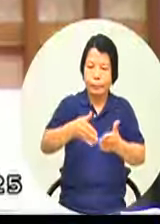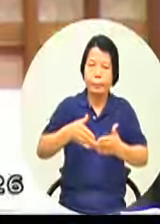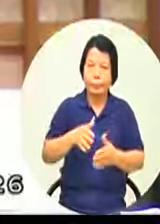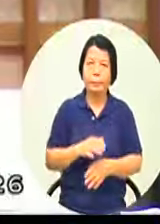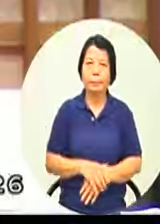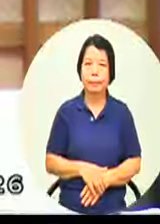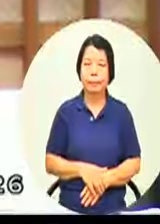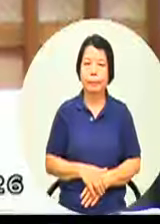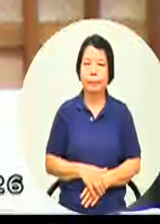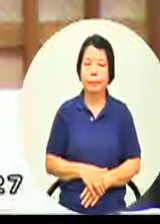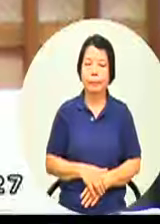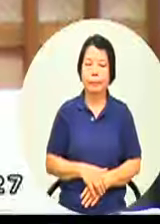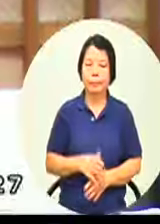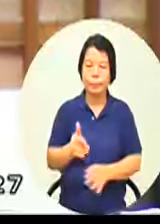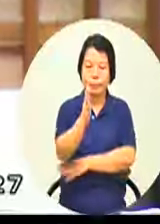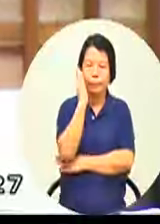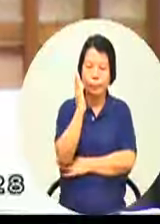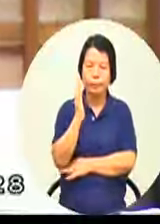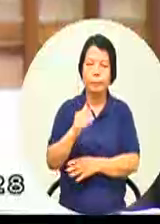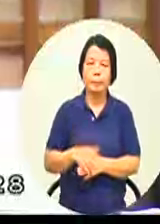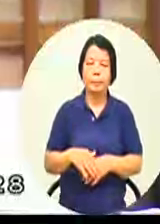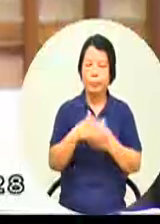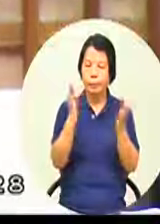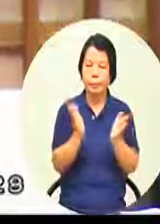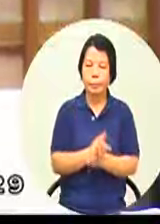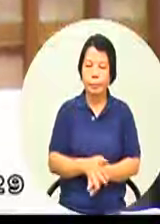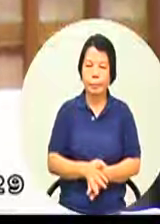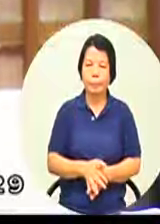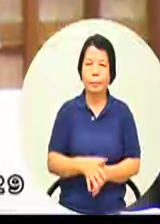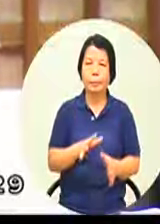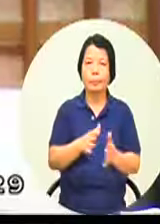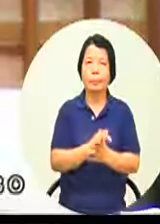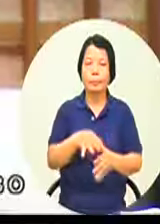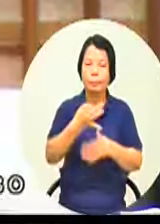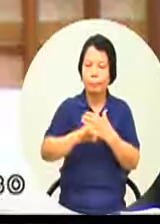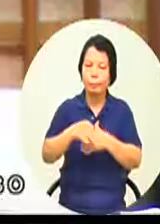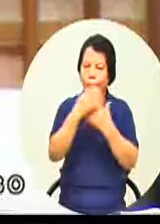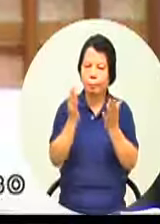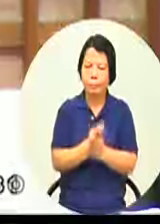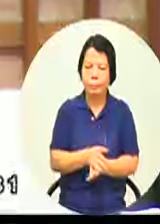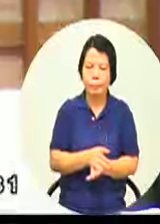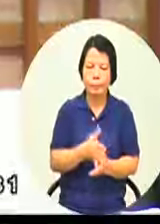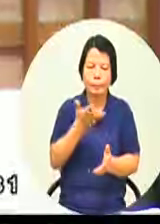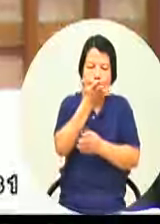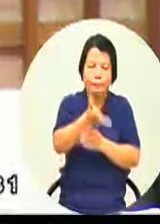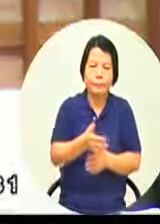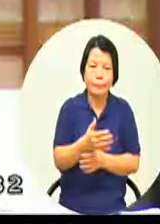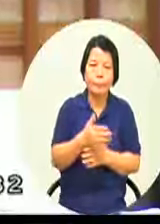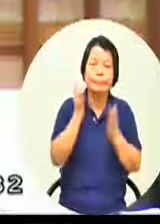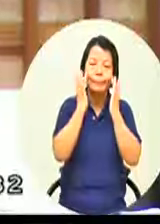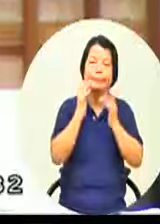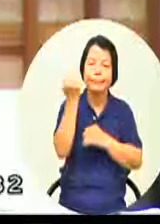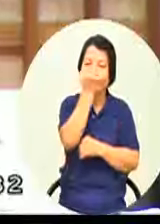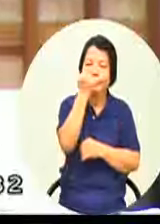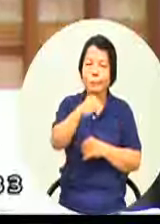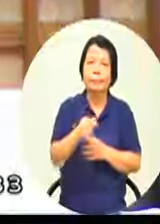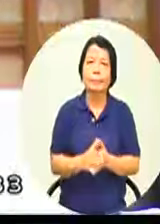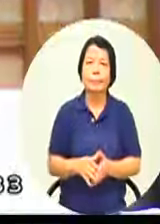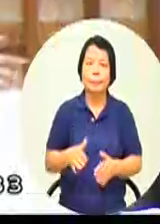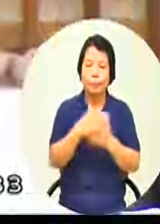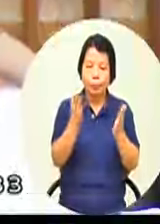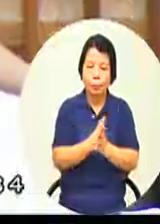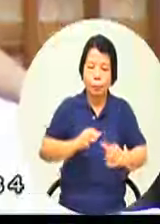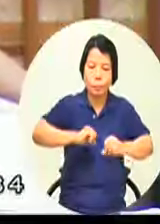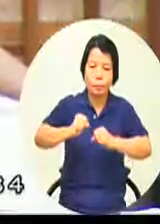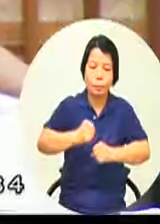我们这个整个政府都把这个过错全部都在菜虫，可是在菜虫上面也没有关系啊，你把行为